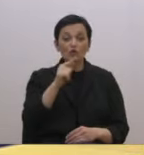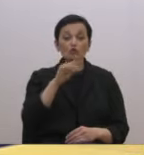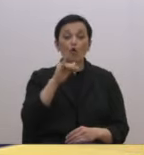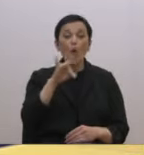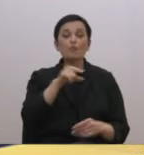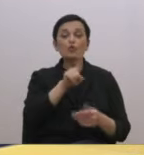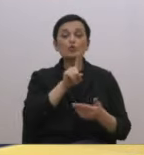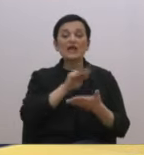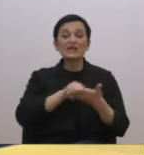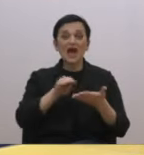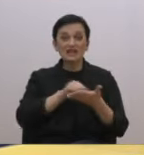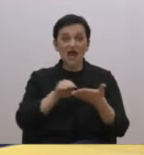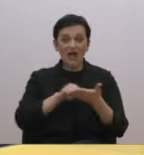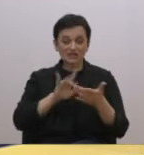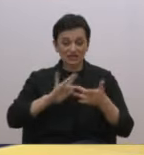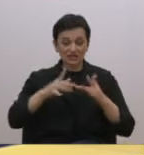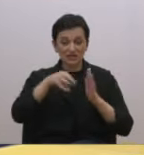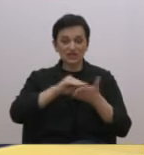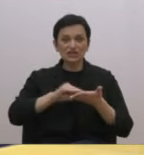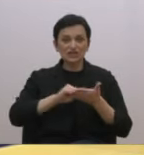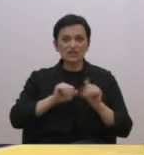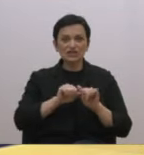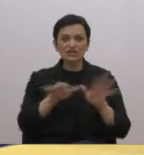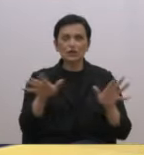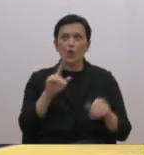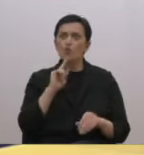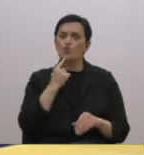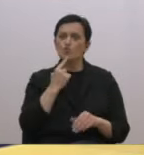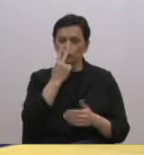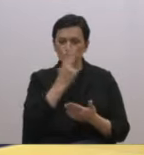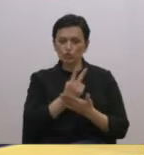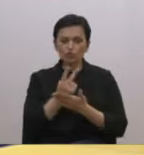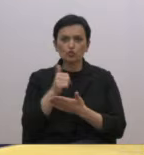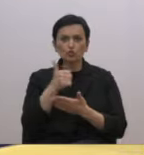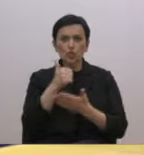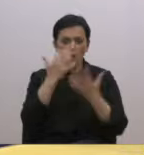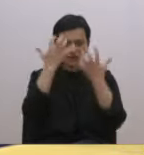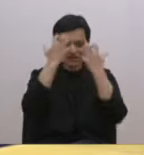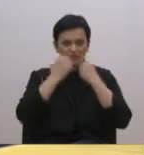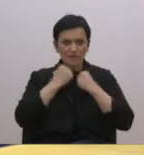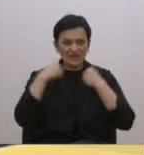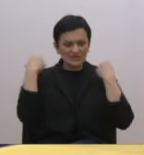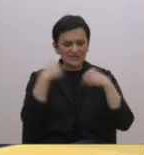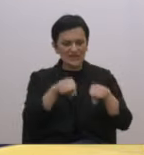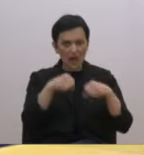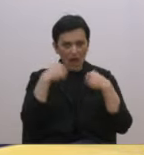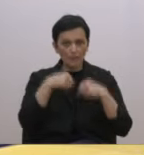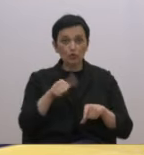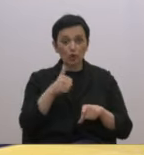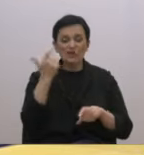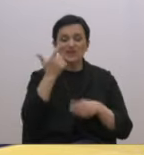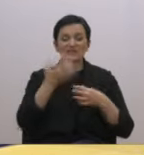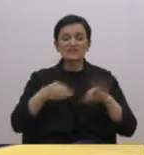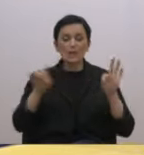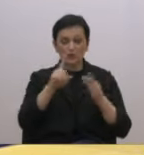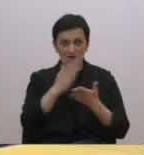რა დაწერა, იცით? ურთულესი საყურებელია როგორც სემს პეცრას მიხალს. დემოკრატია იცით რა